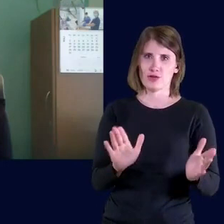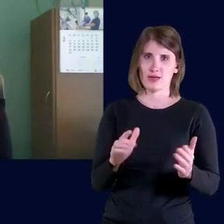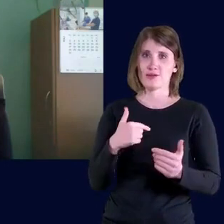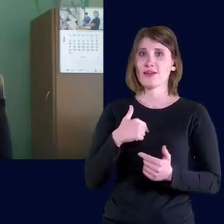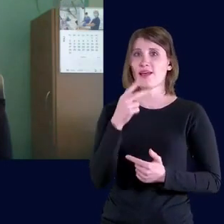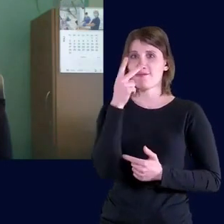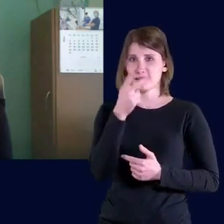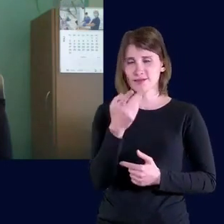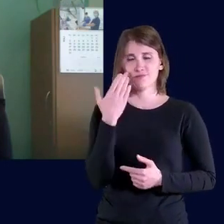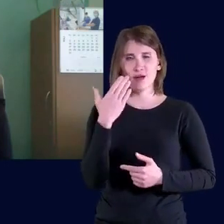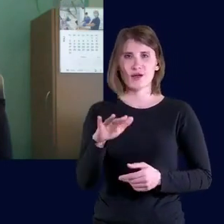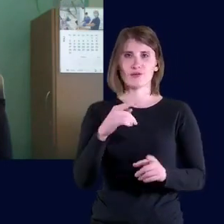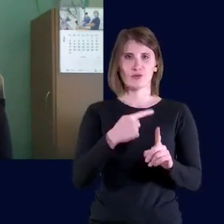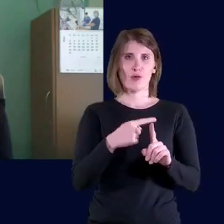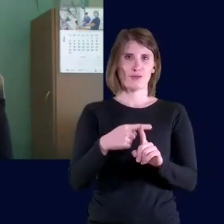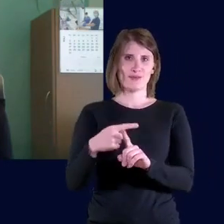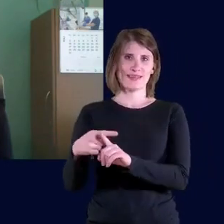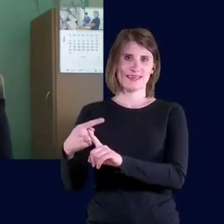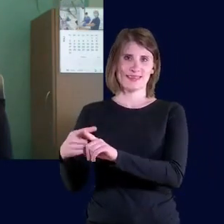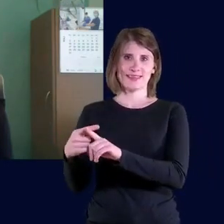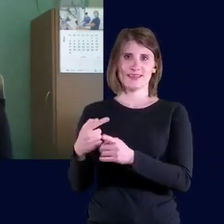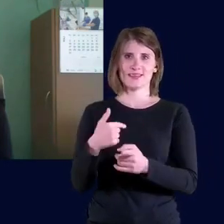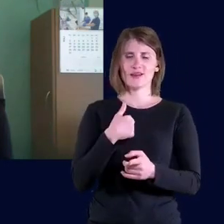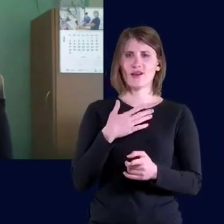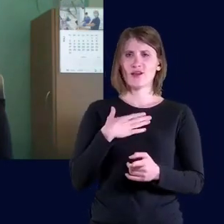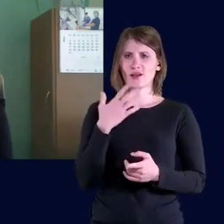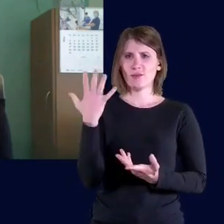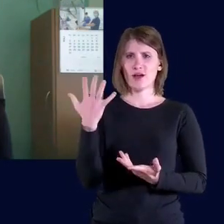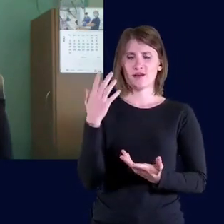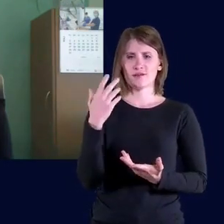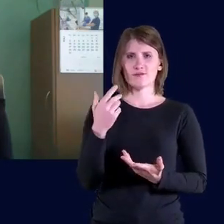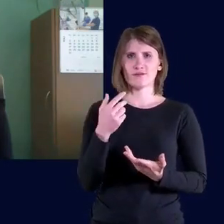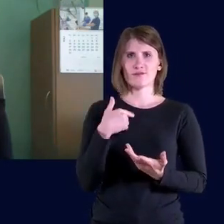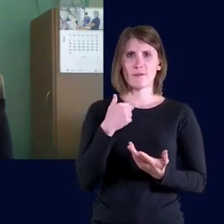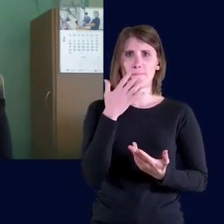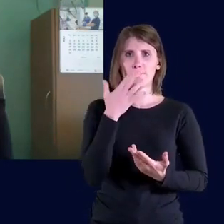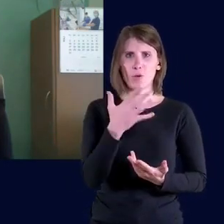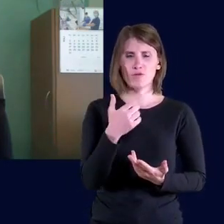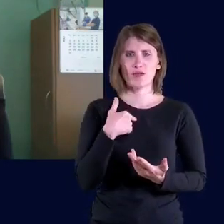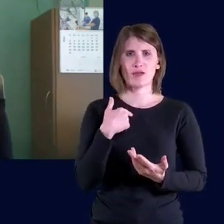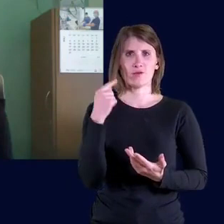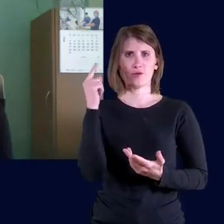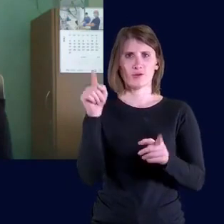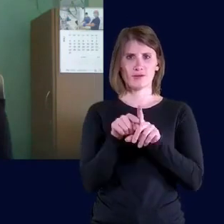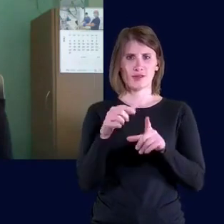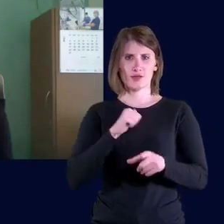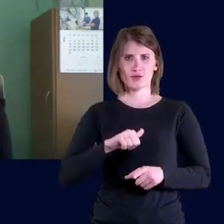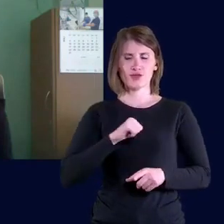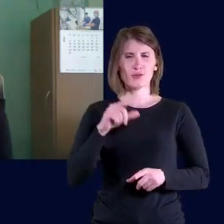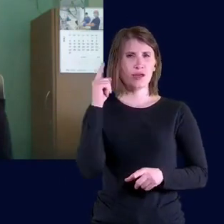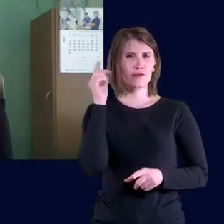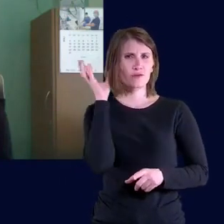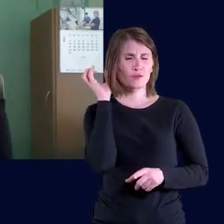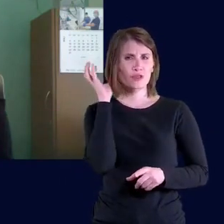bardzo optymistycznych Przepraszam pogłos chyba wyciągnę będzie mi Tak łatwiej mówić